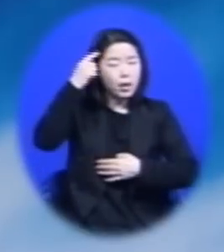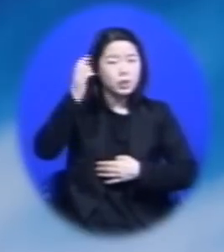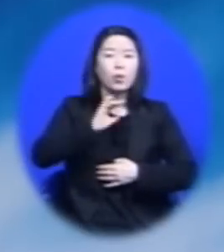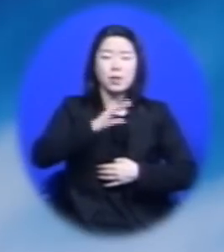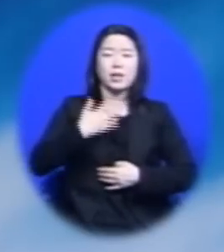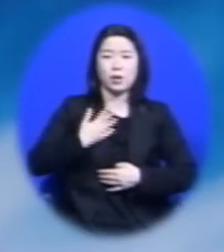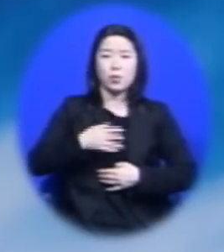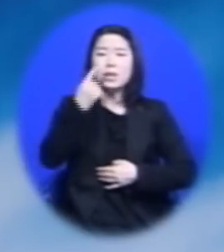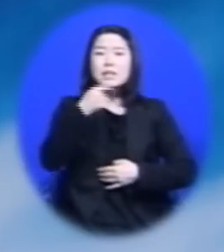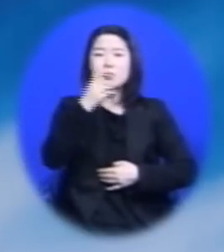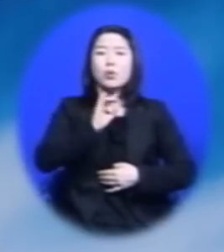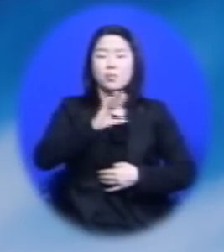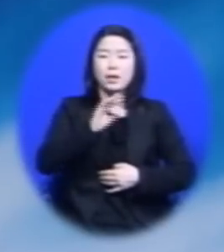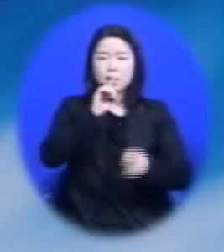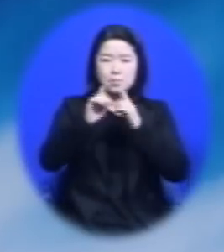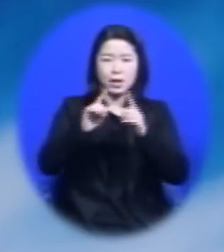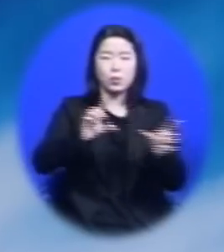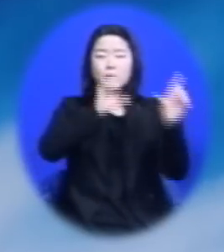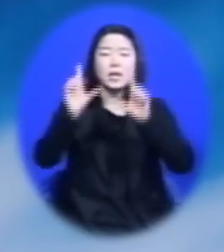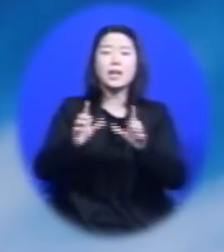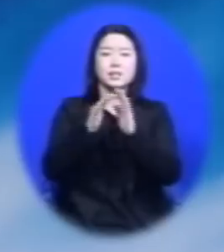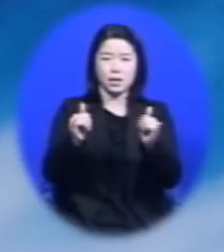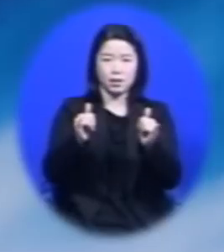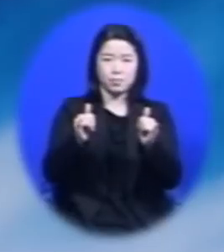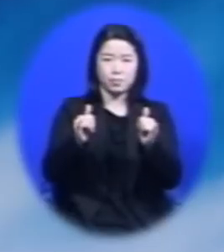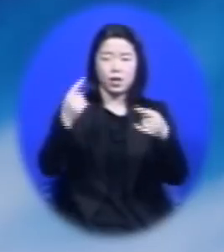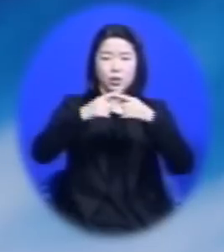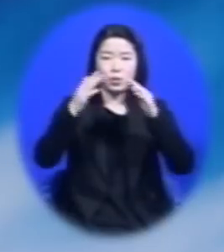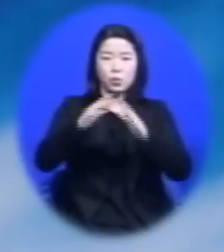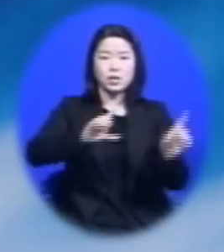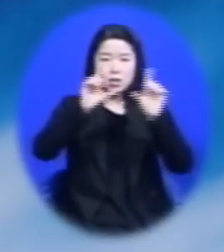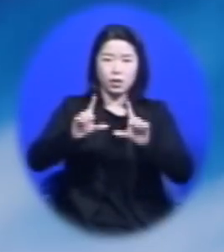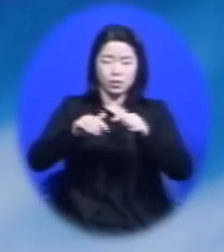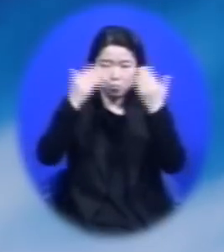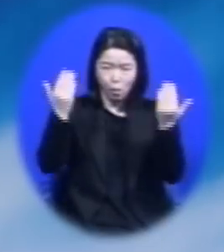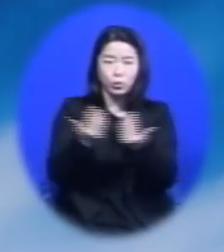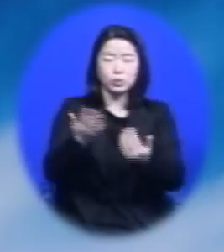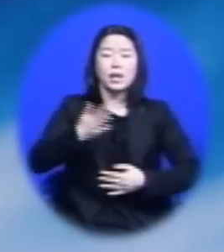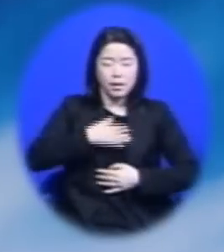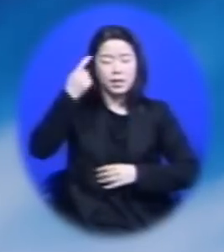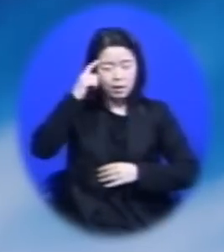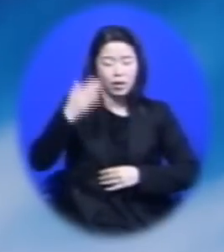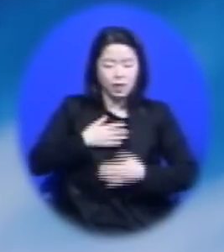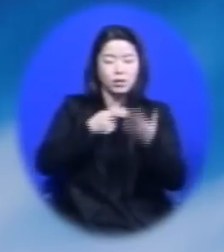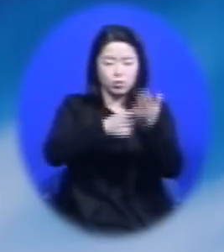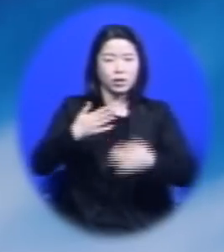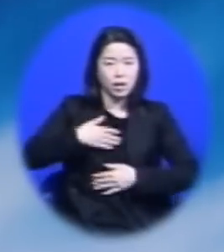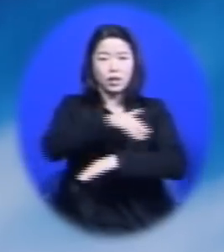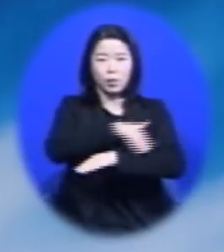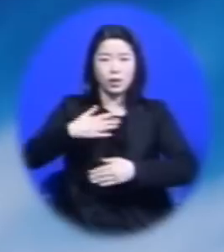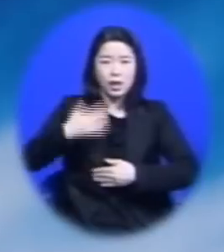입으로만 말하고 사는 사람 교회 생활은 전적으로 내 생각과 내 주장 내 계획 내